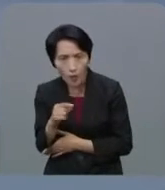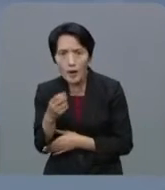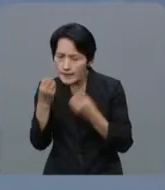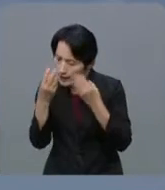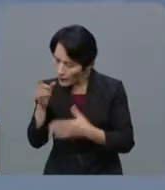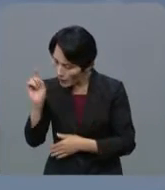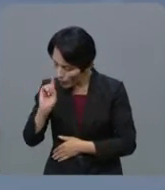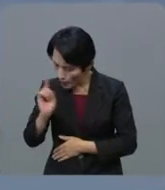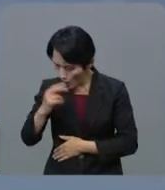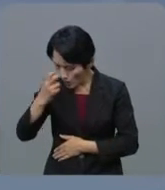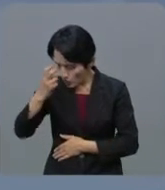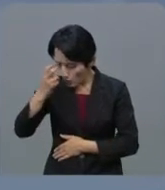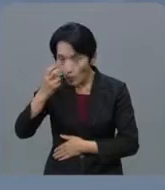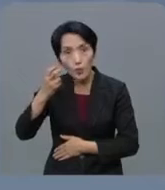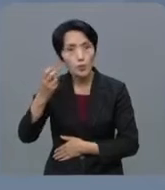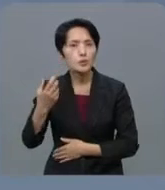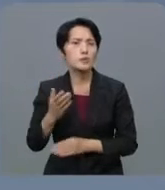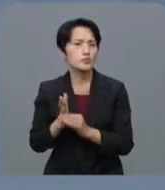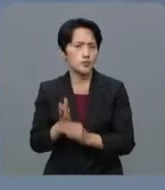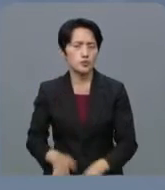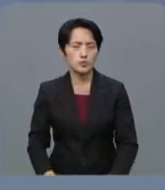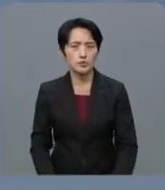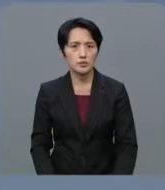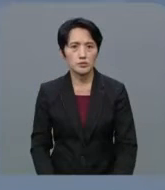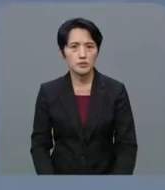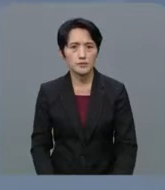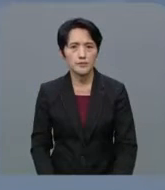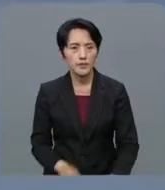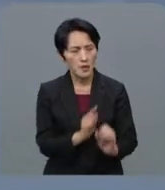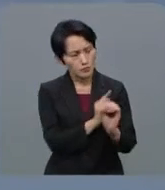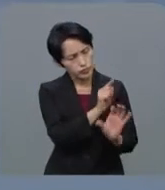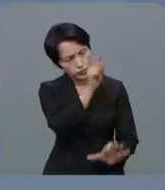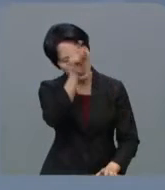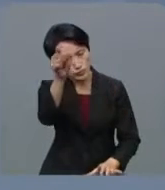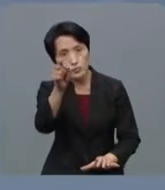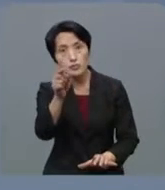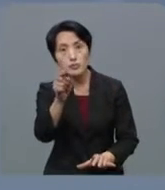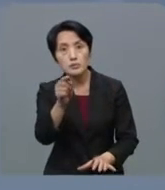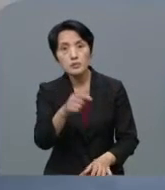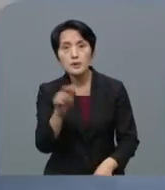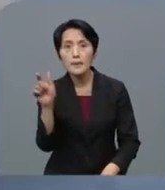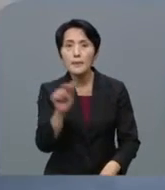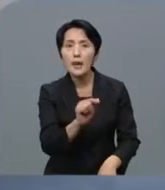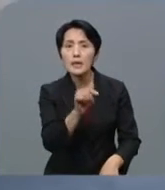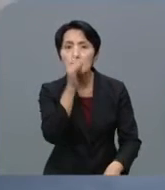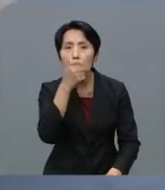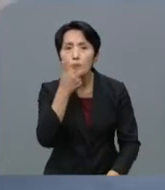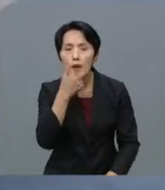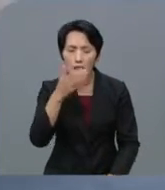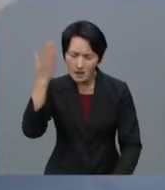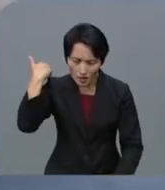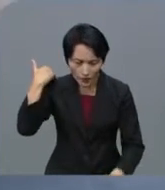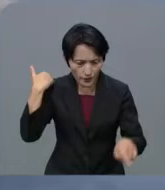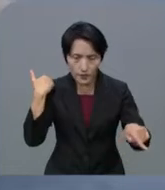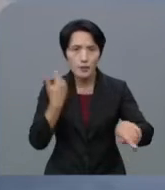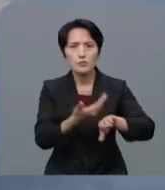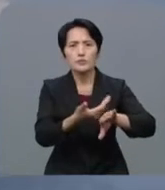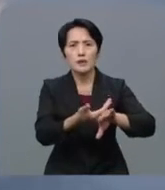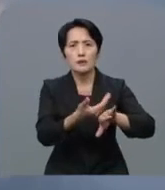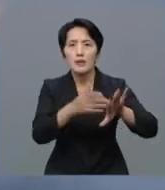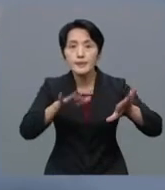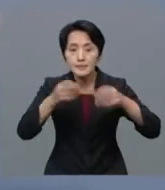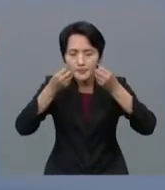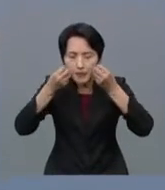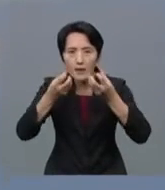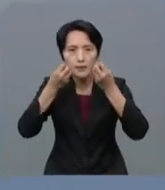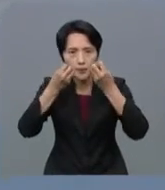向东发射了一枚疑似短程导弹的发射体，发射体的飞行距离、速度和高度等与此前